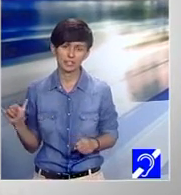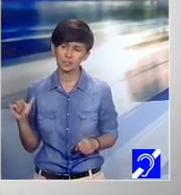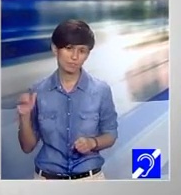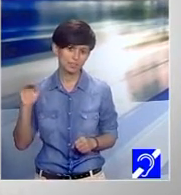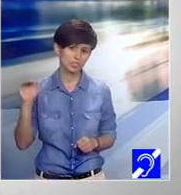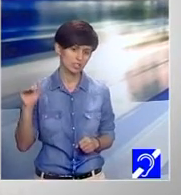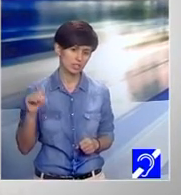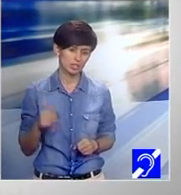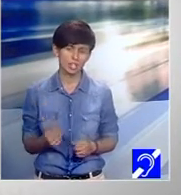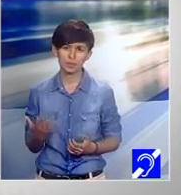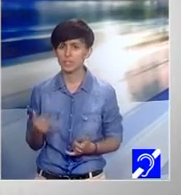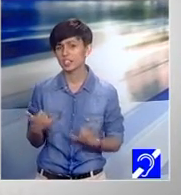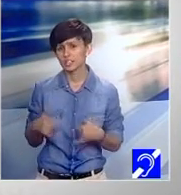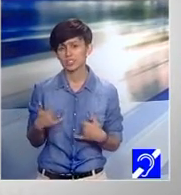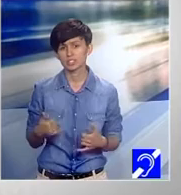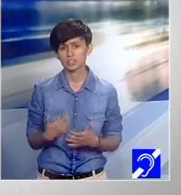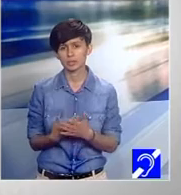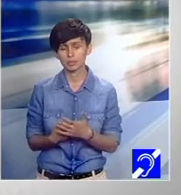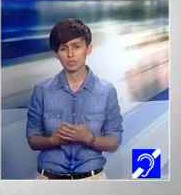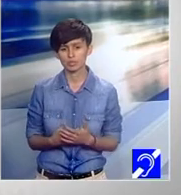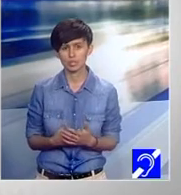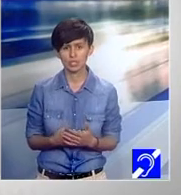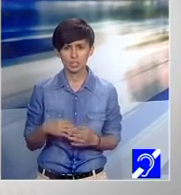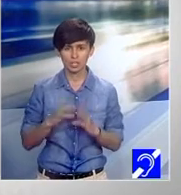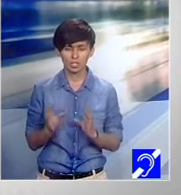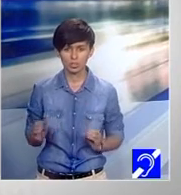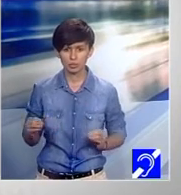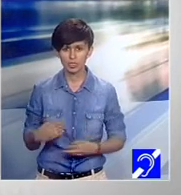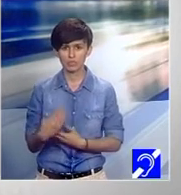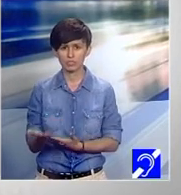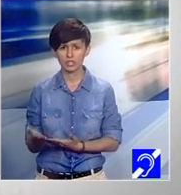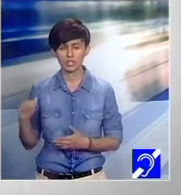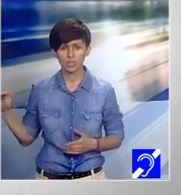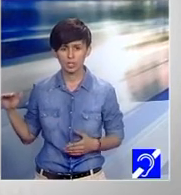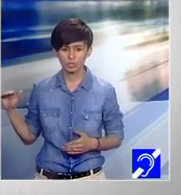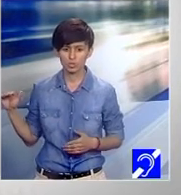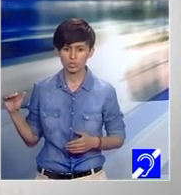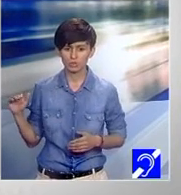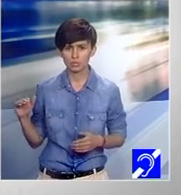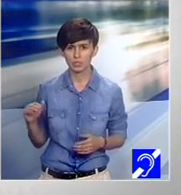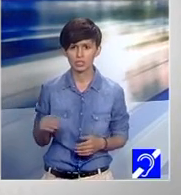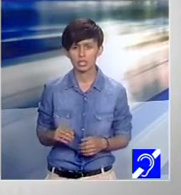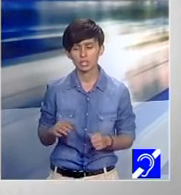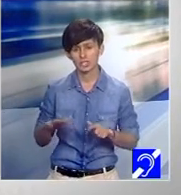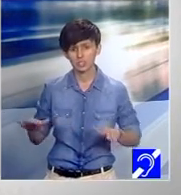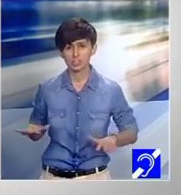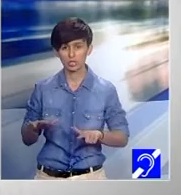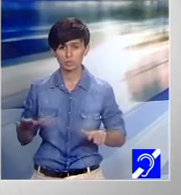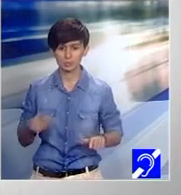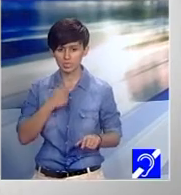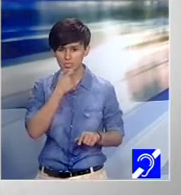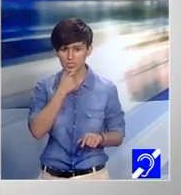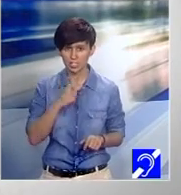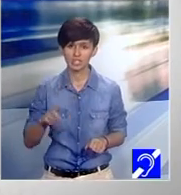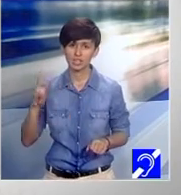întâmplă, că vă închipuiți că România oferă unui copil de 16-17 ani 2 kg de făină specială pe lună.